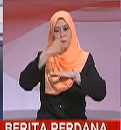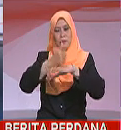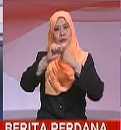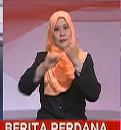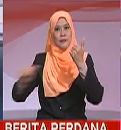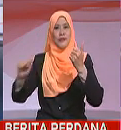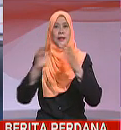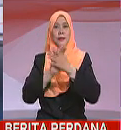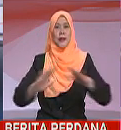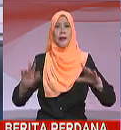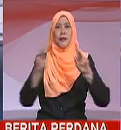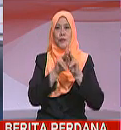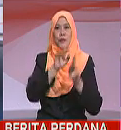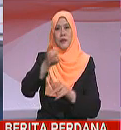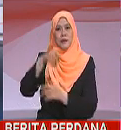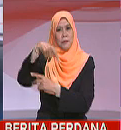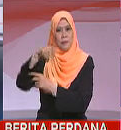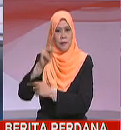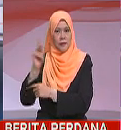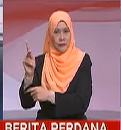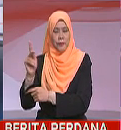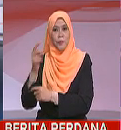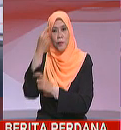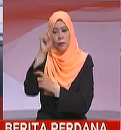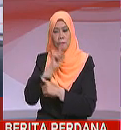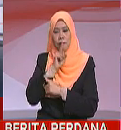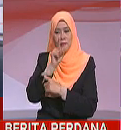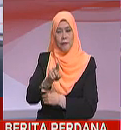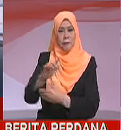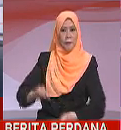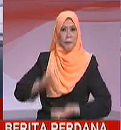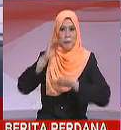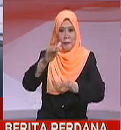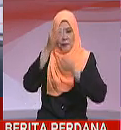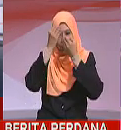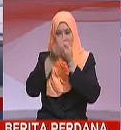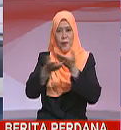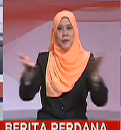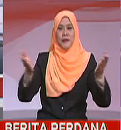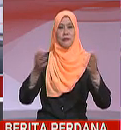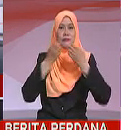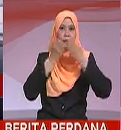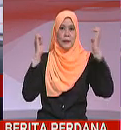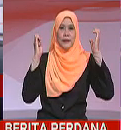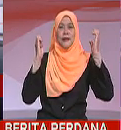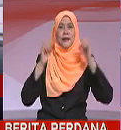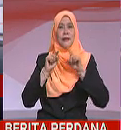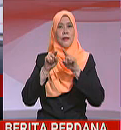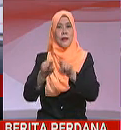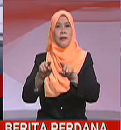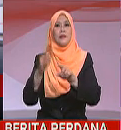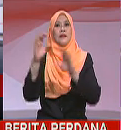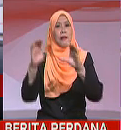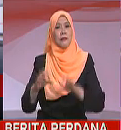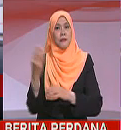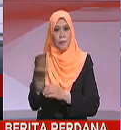keselamatan Kampung jeppe'e ia bagi memastikan penyampaian maklumat dapat dilaksanakan dengan lebih cekap sedari situasi